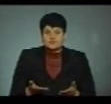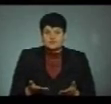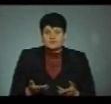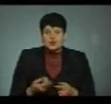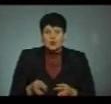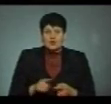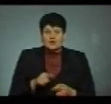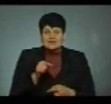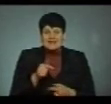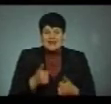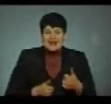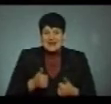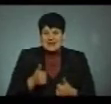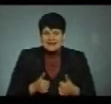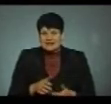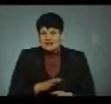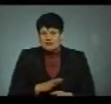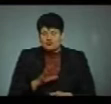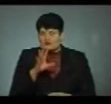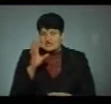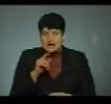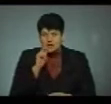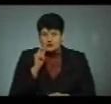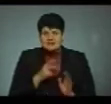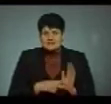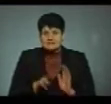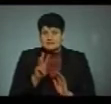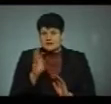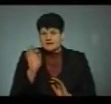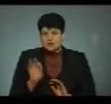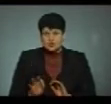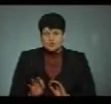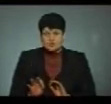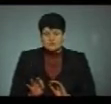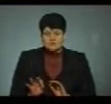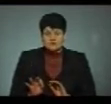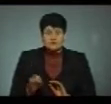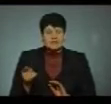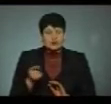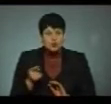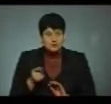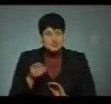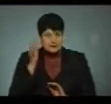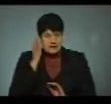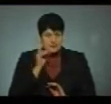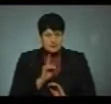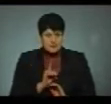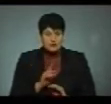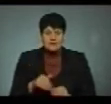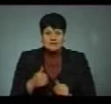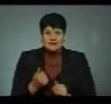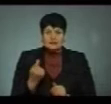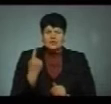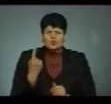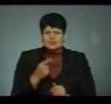оцей рейтинг, який був загальноукраїнський, 73%. Тернопільщина, я нагадаю, дала один